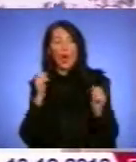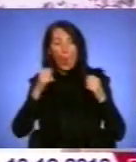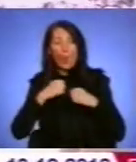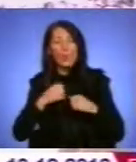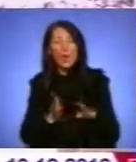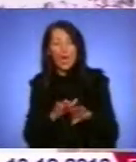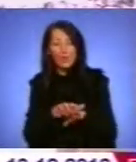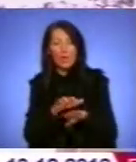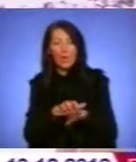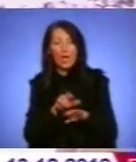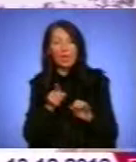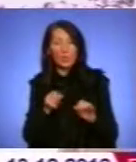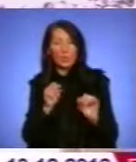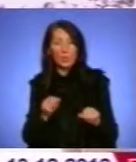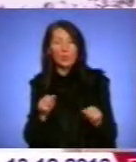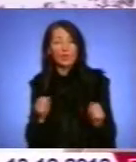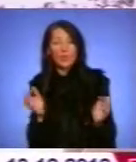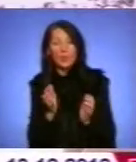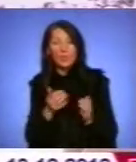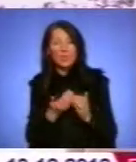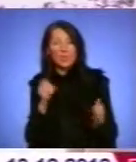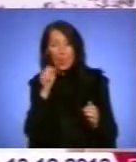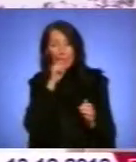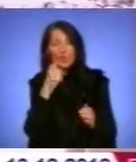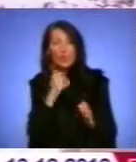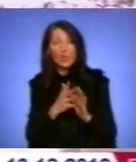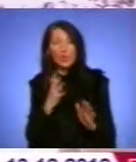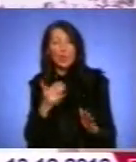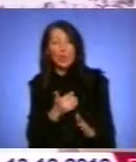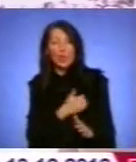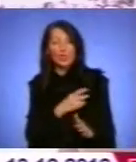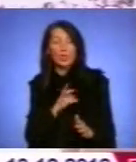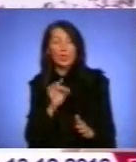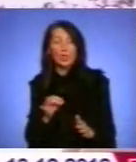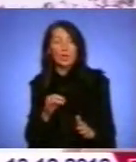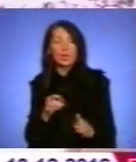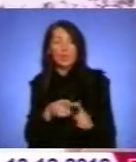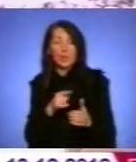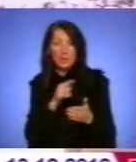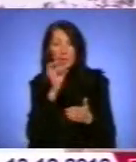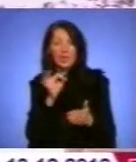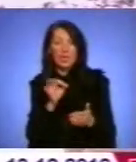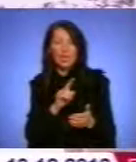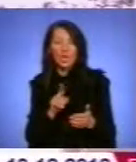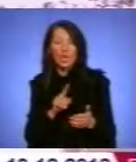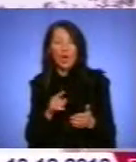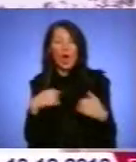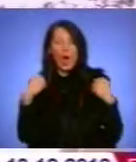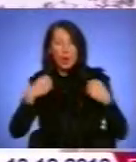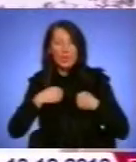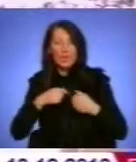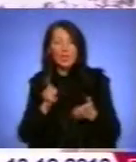тоді можна вберегтися від обморожування. Ну, але в першу чергу я би хотів, скажімо, зазначити, що одежа повинна